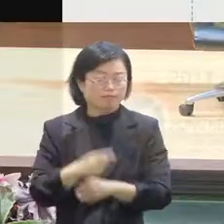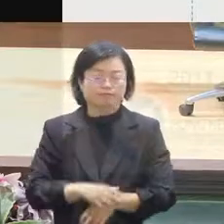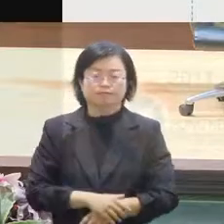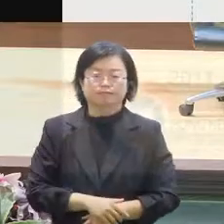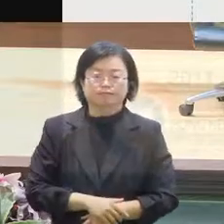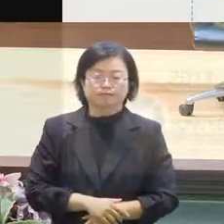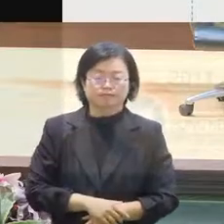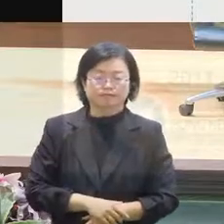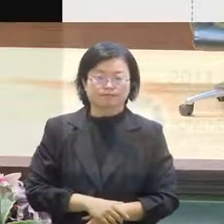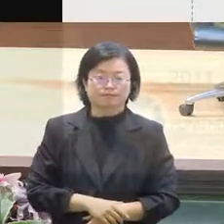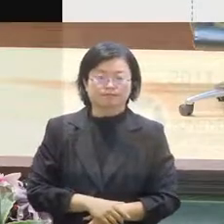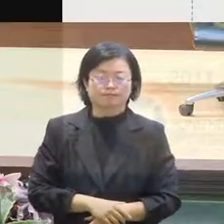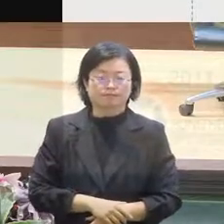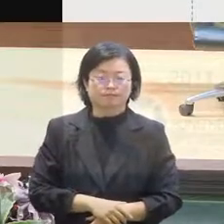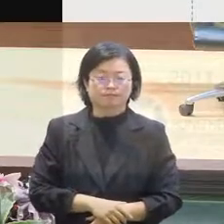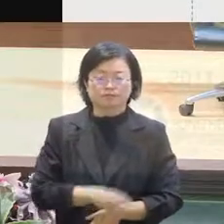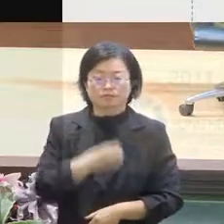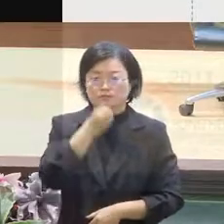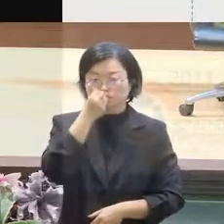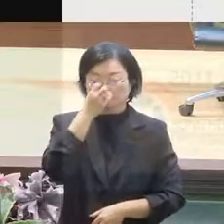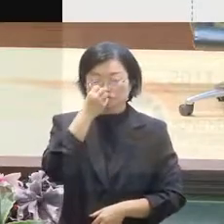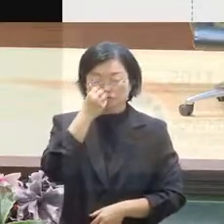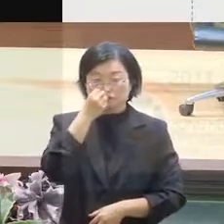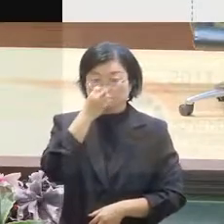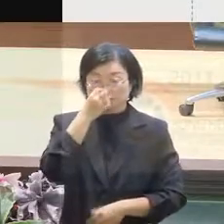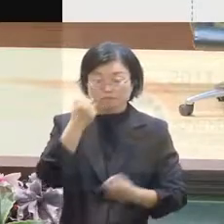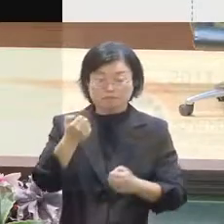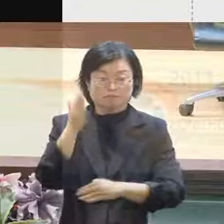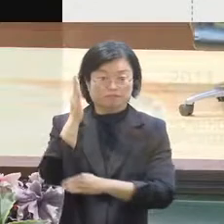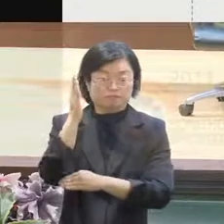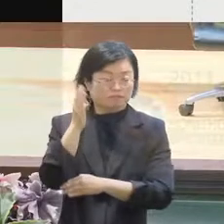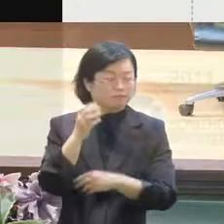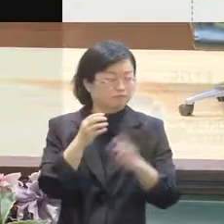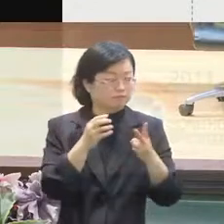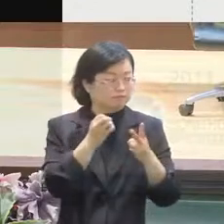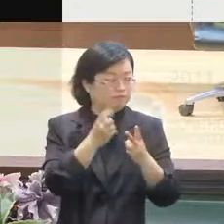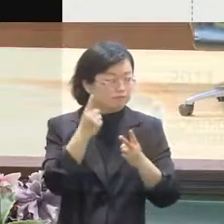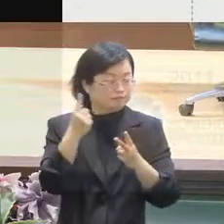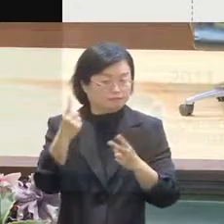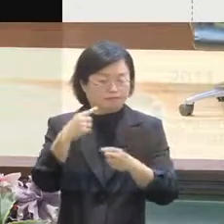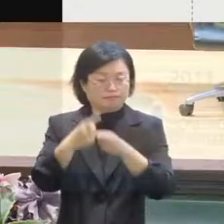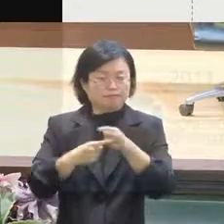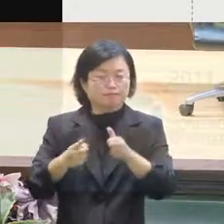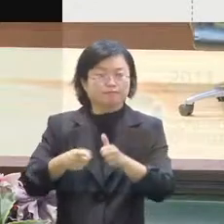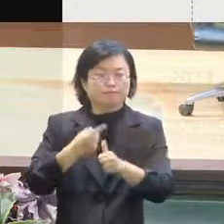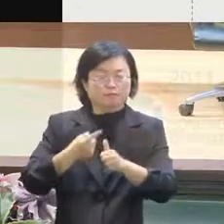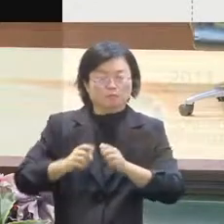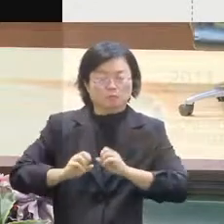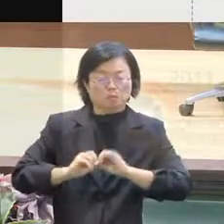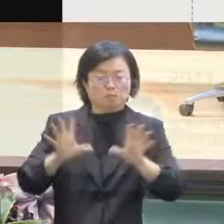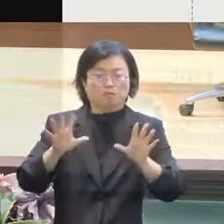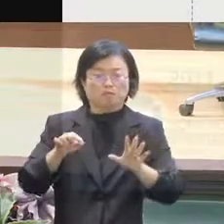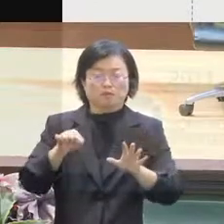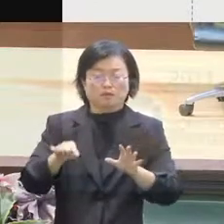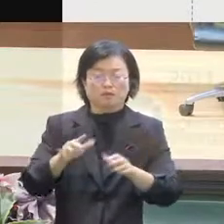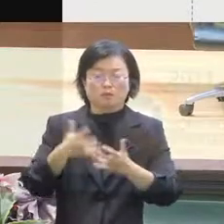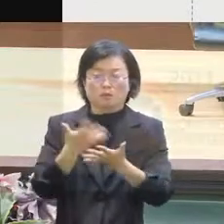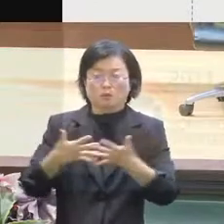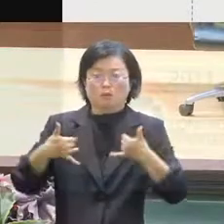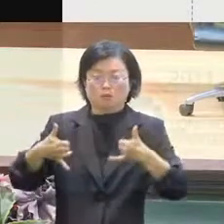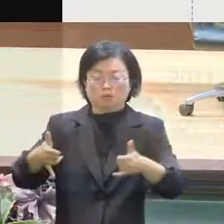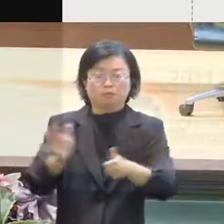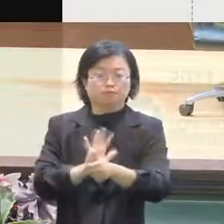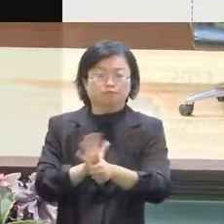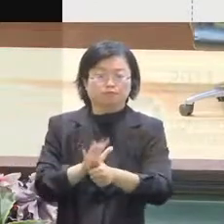港的官方呢，在2011年推出了第一个试验版本的 open data 的平台，叫做资料一线